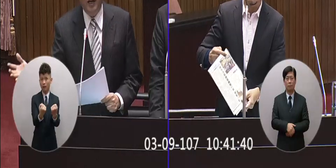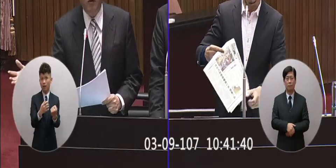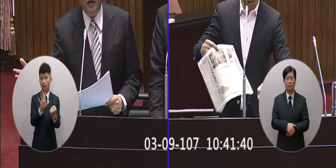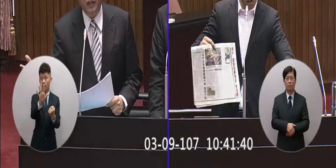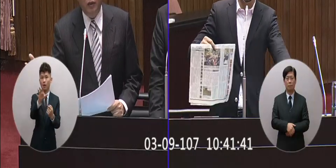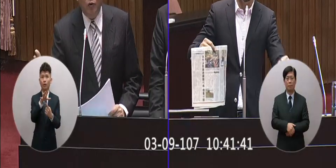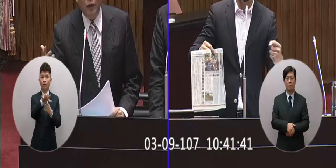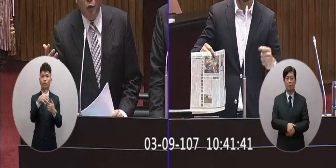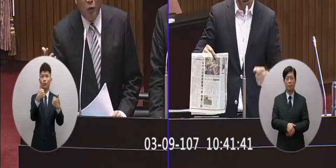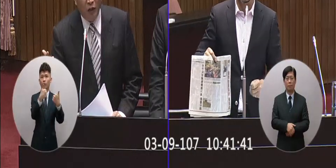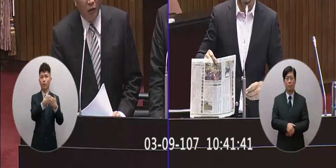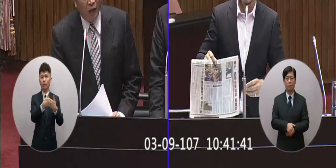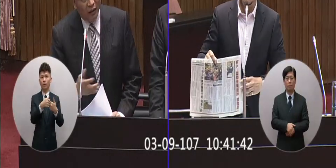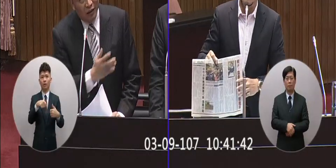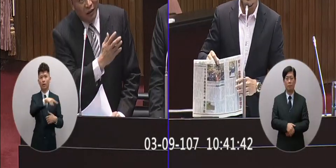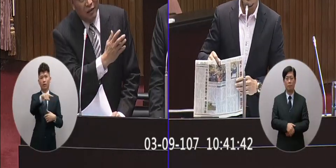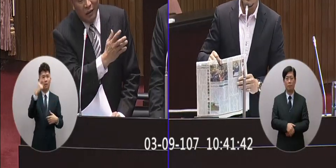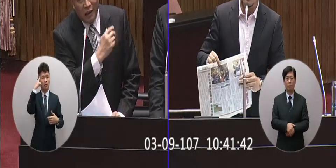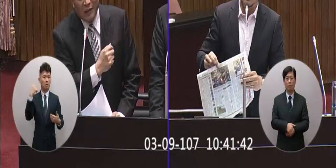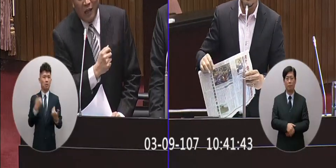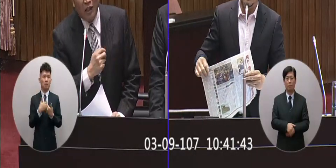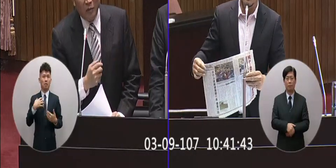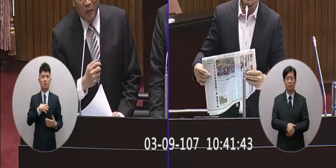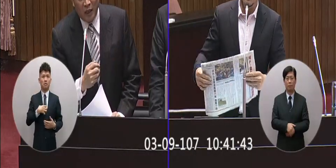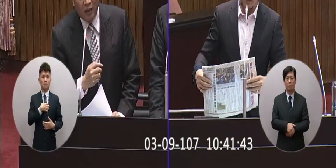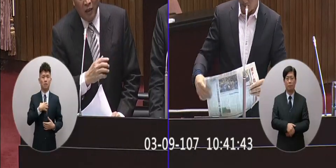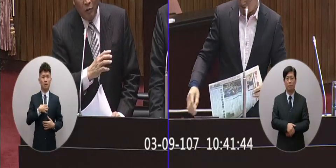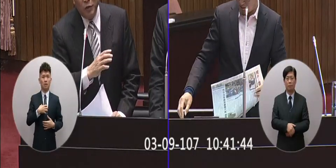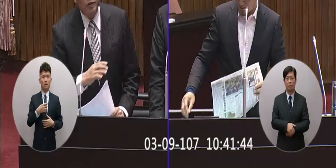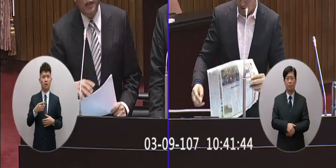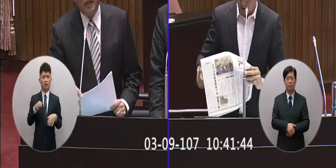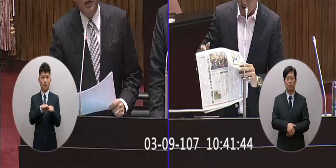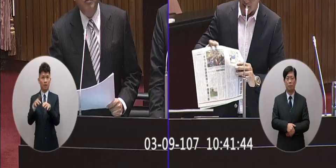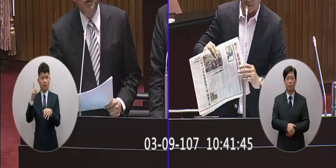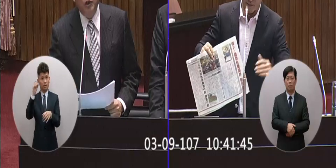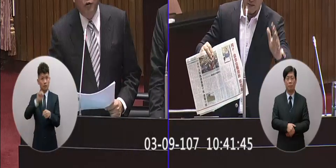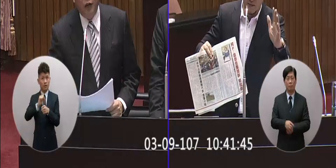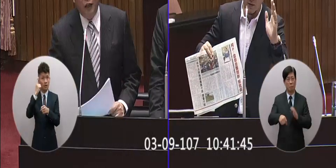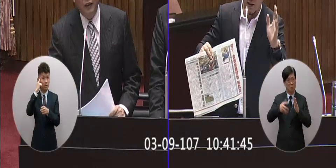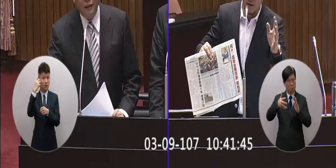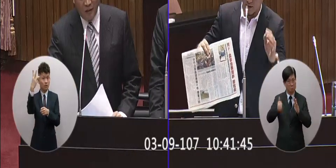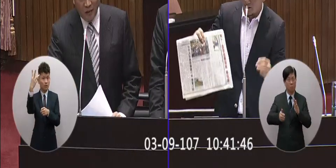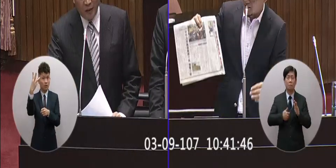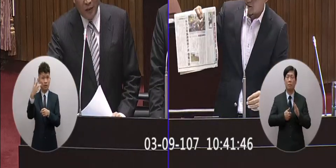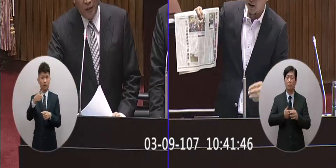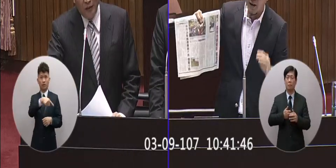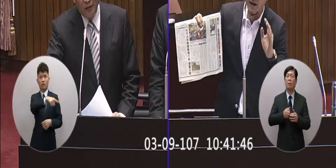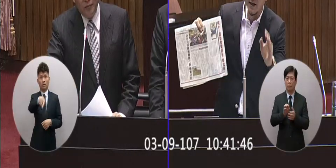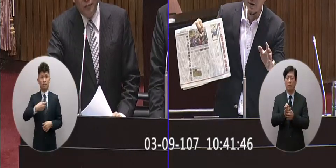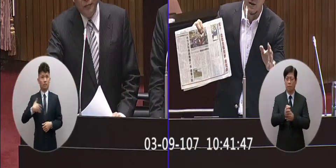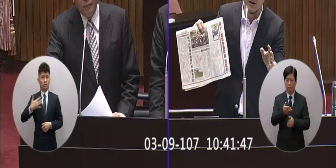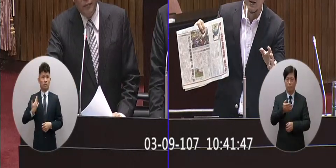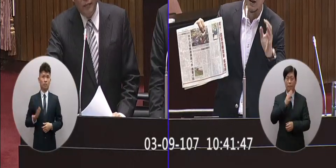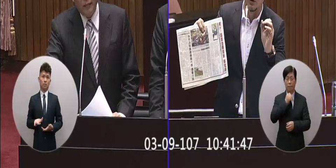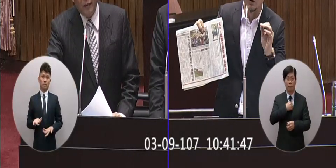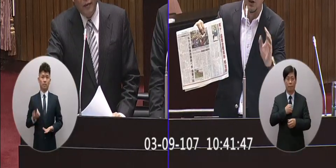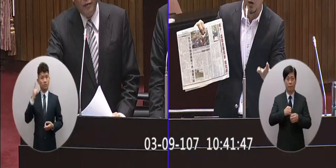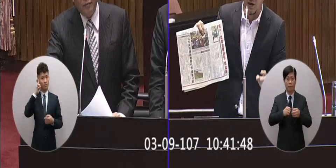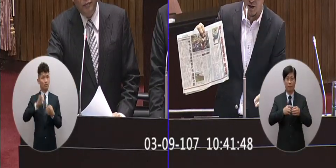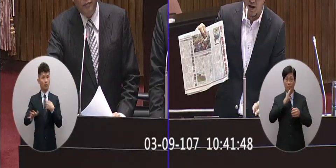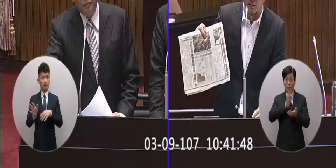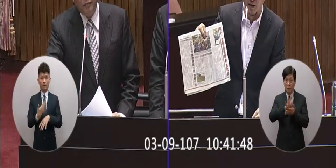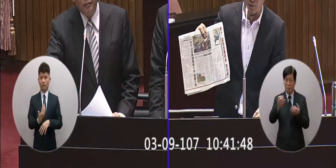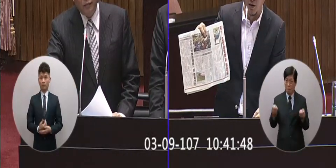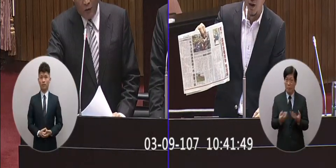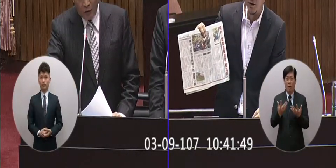啊，农会来反弹，讲啊，因加三工，因知影。我想这大家拢无理由啊。 后来是，迄工发生以后，就